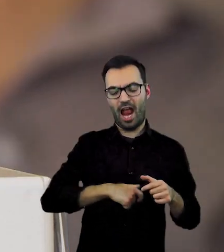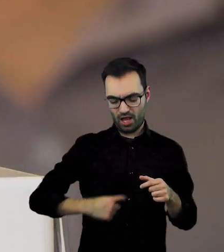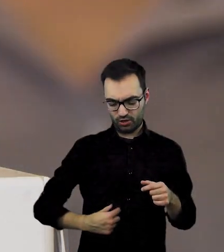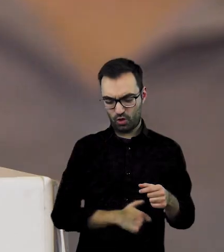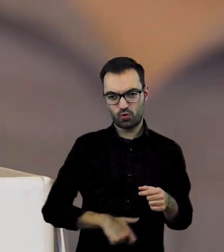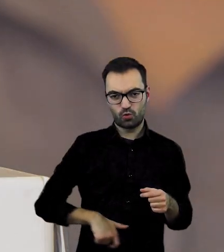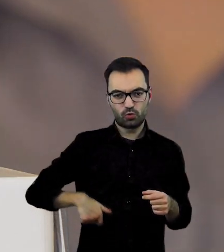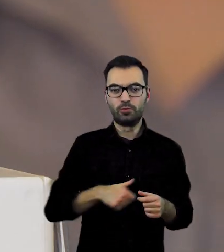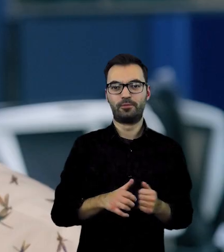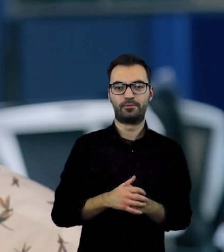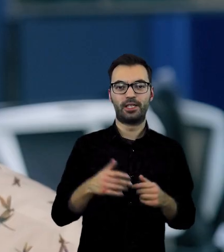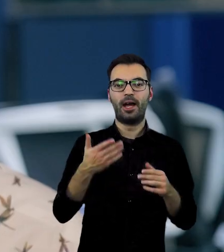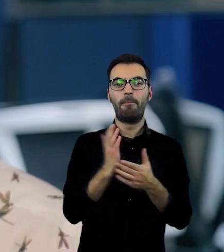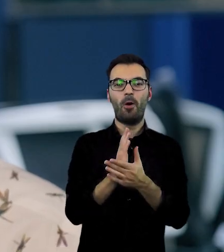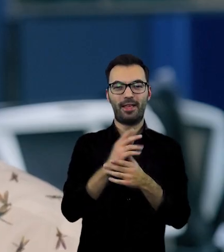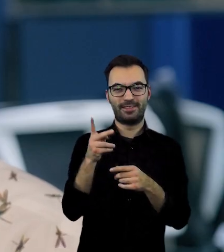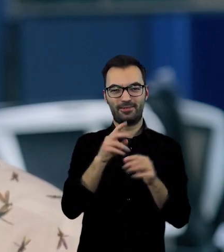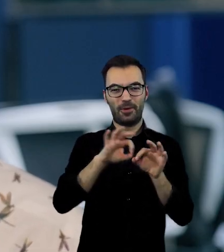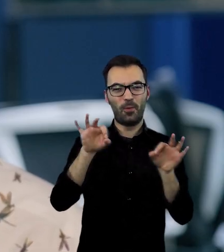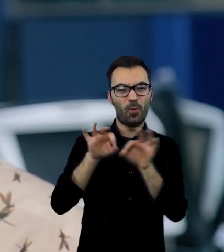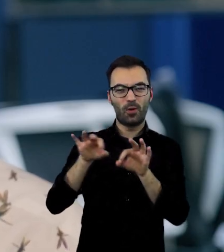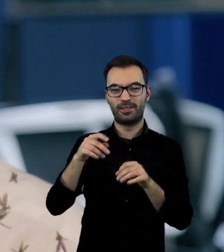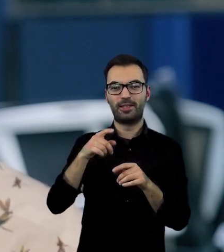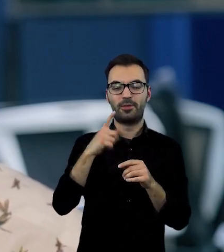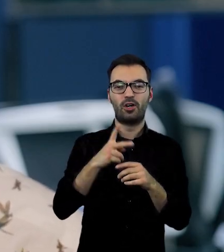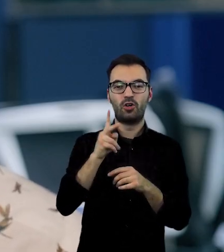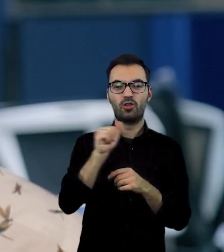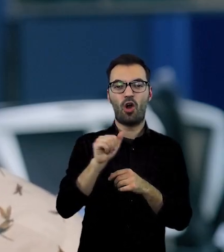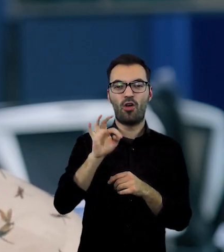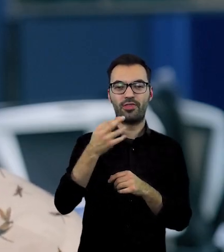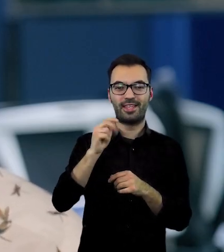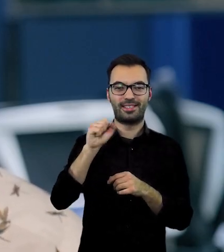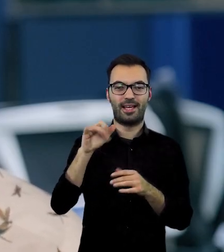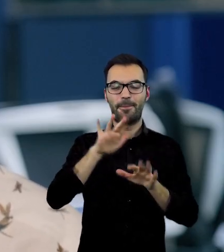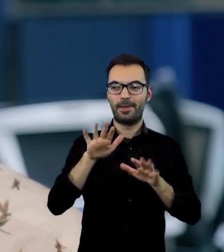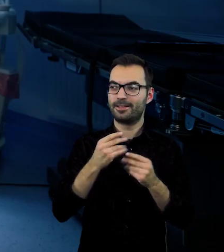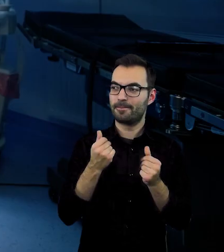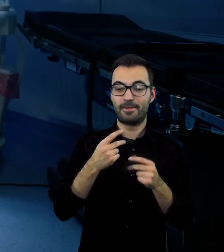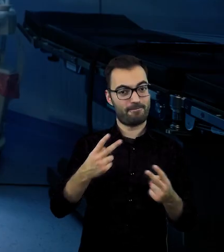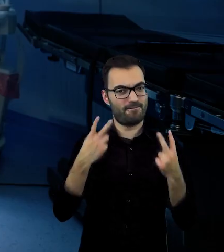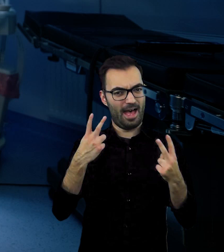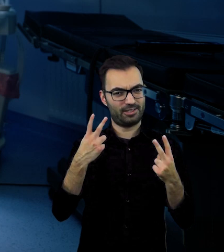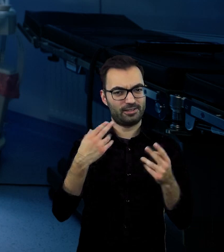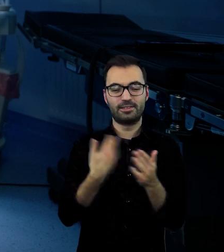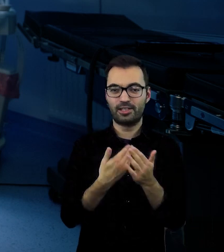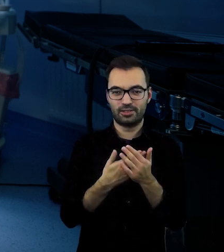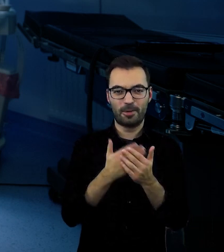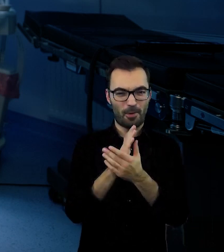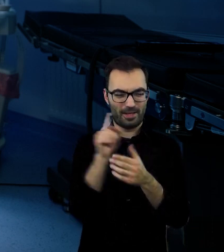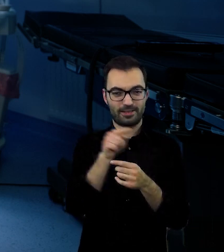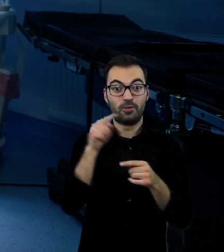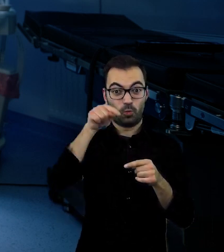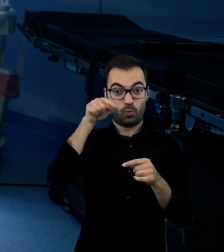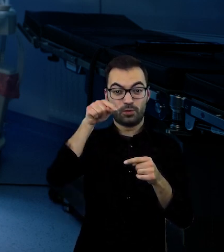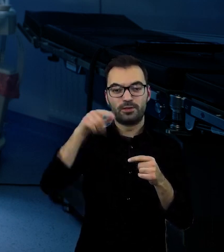jelita grubego. Na granicy między tymi dwoma rurami znajduje się tak zwana kątnica. Miejsce to jest o tyle ważne,